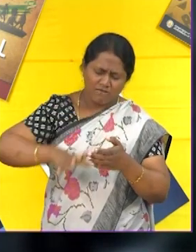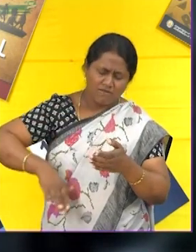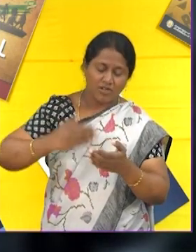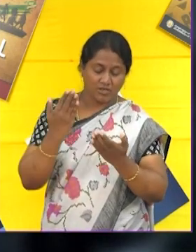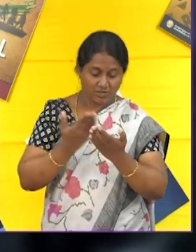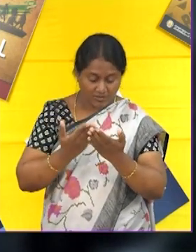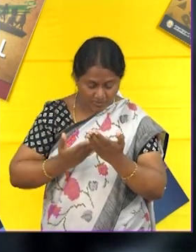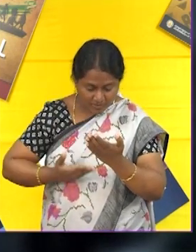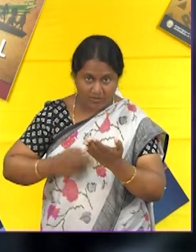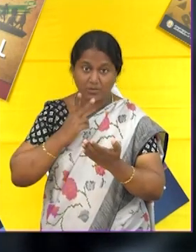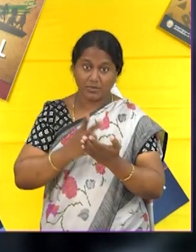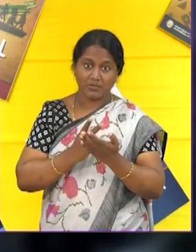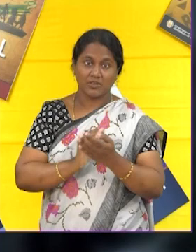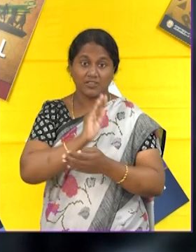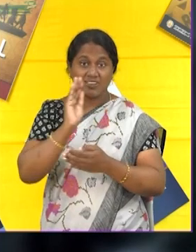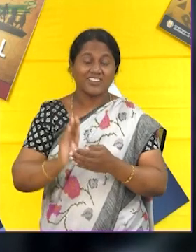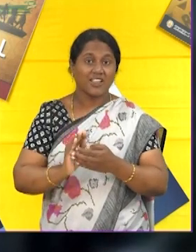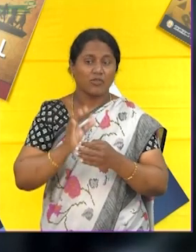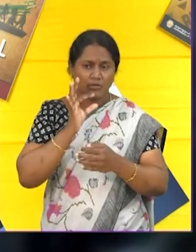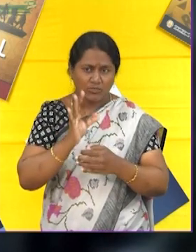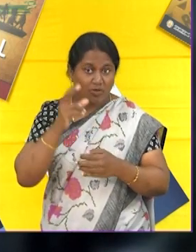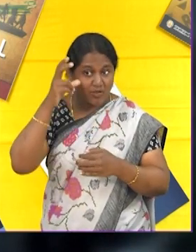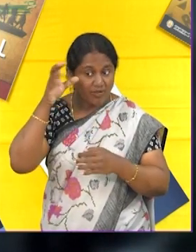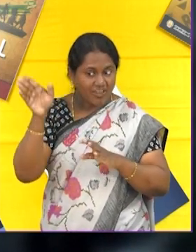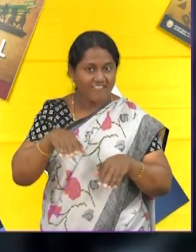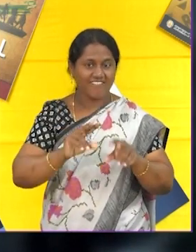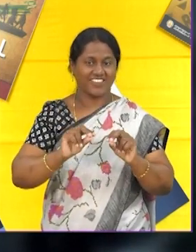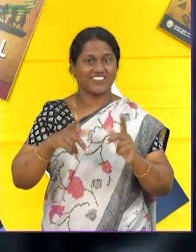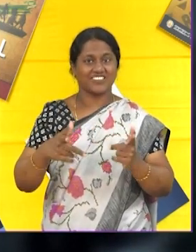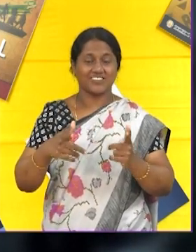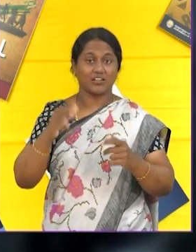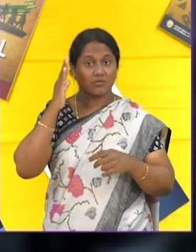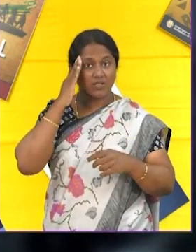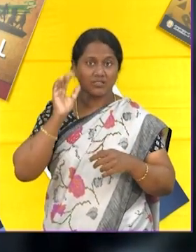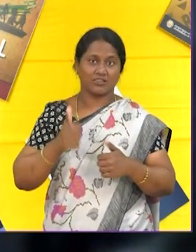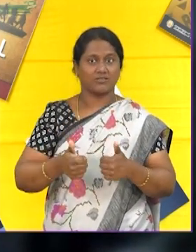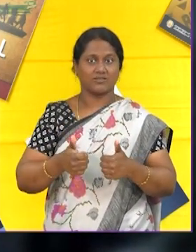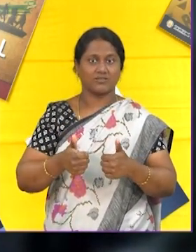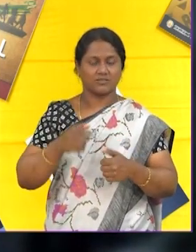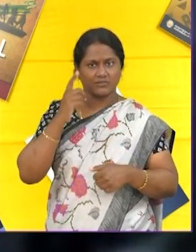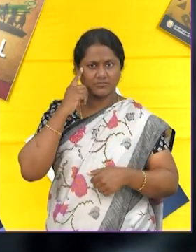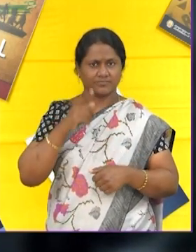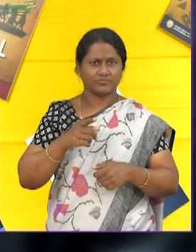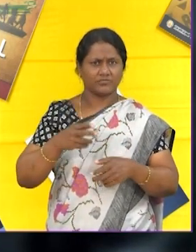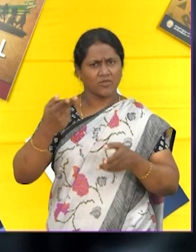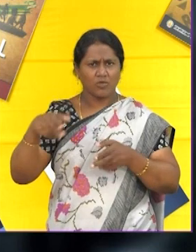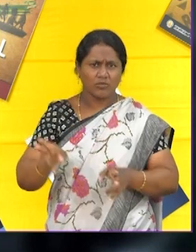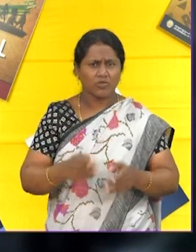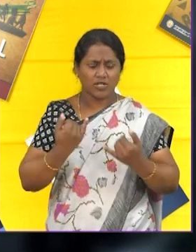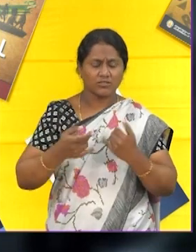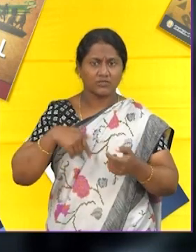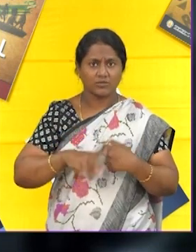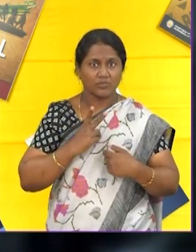fully. டெக்ஸ்ட்டை ஃபுல்லாக படித்தாதான் ஆக்சுவலாக கோஸ்ட் வந்துச்சா என்ன நடந்தது அப்படின்னு நமக்கு தெரிய வரும். Shall we move on to the